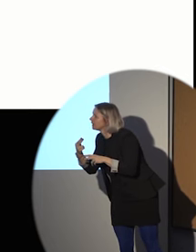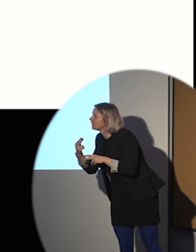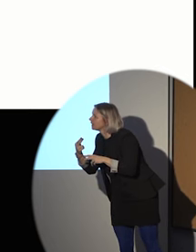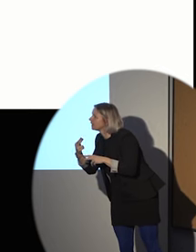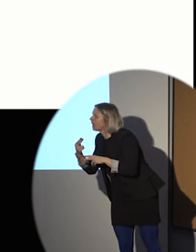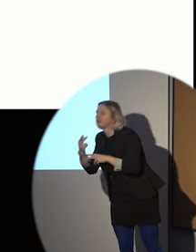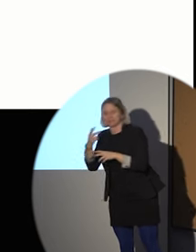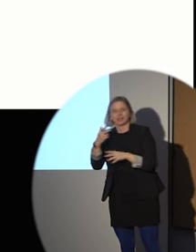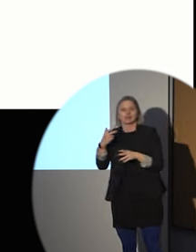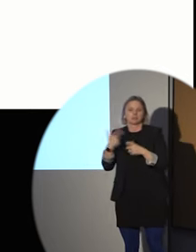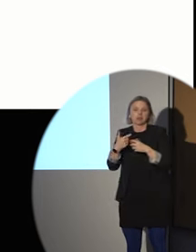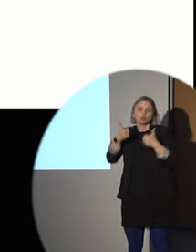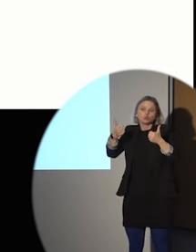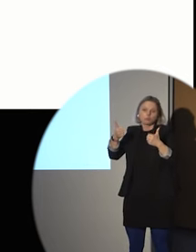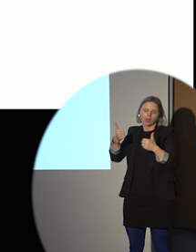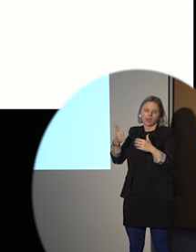Les supernovae.